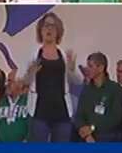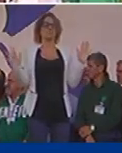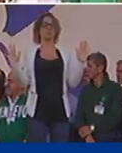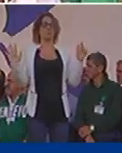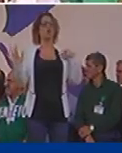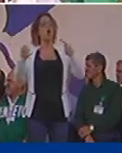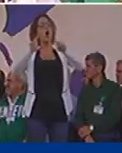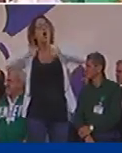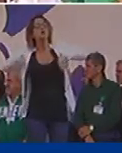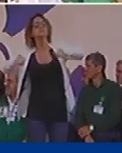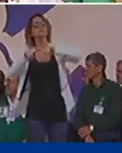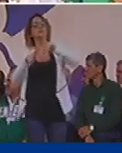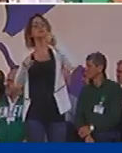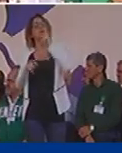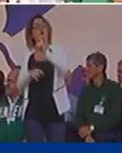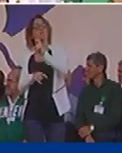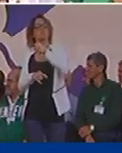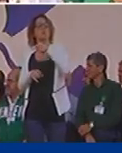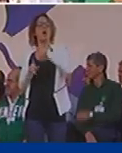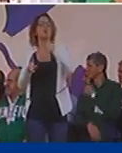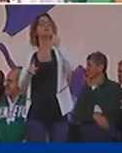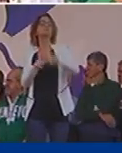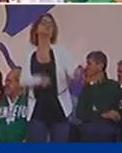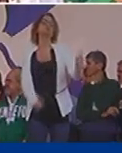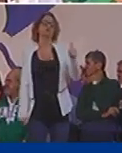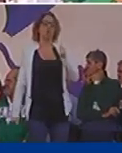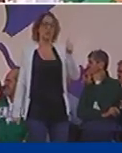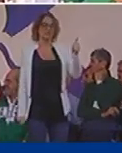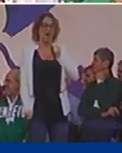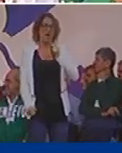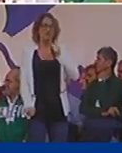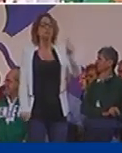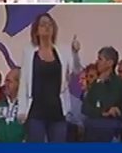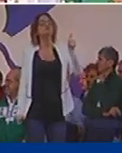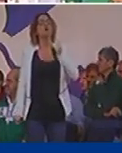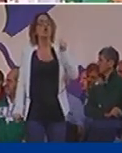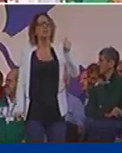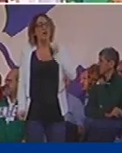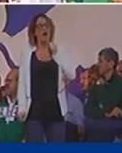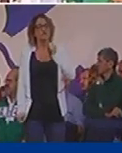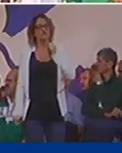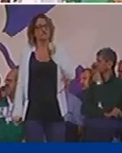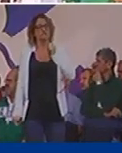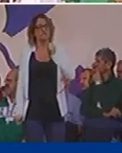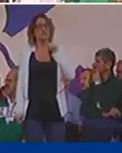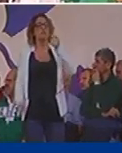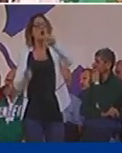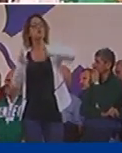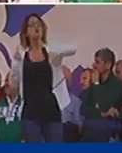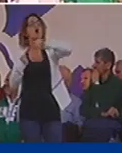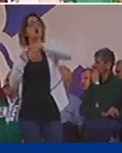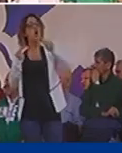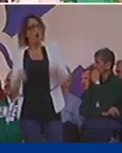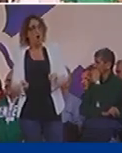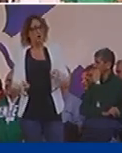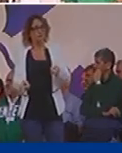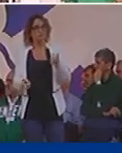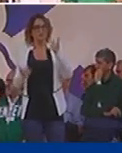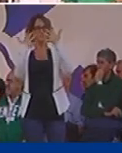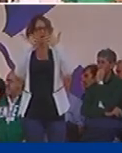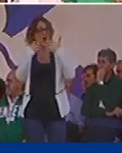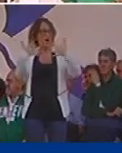Il consigliere comunale è il soldato. E il soldato. Noi siamo qua, oggi siamo in una